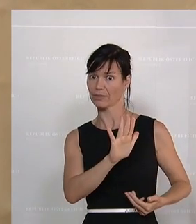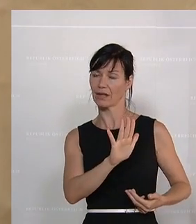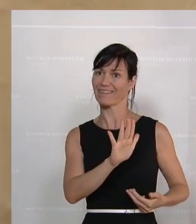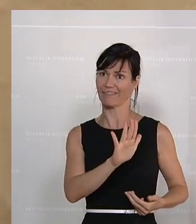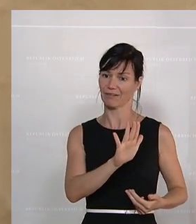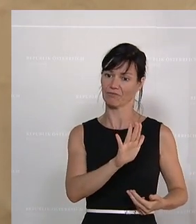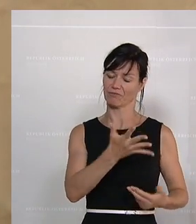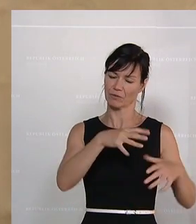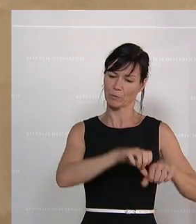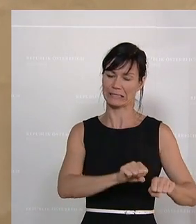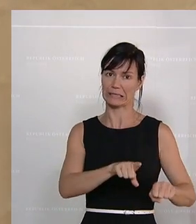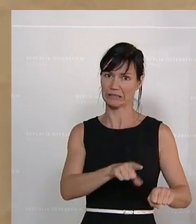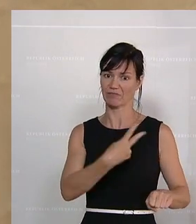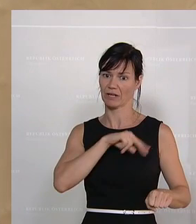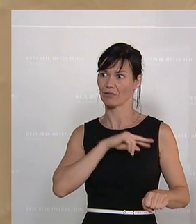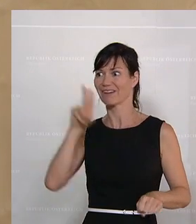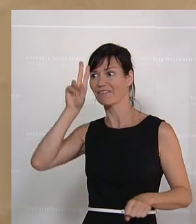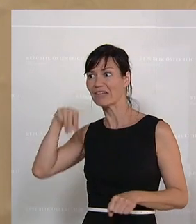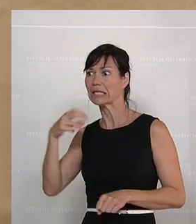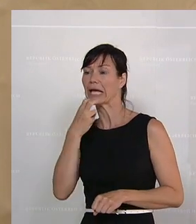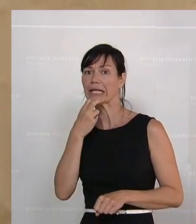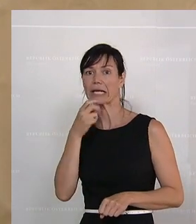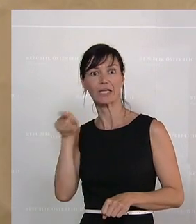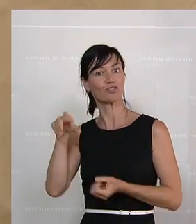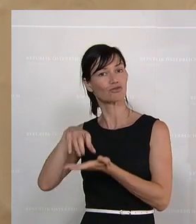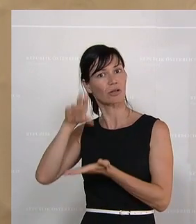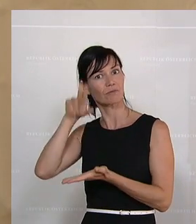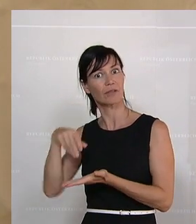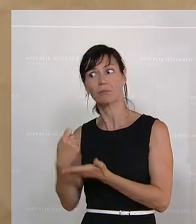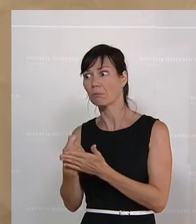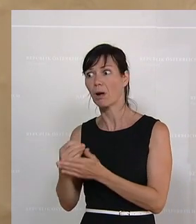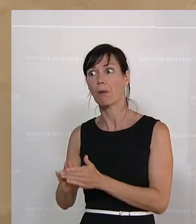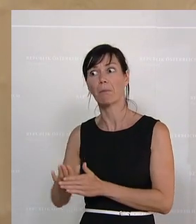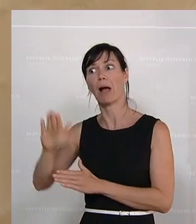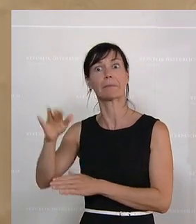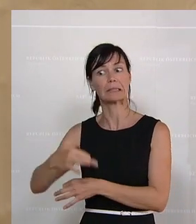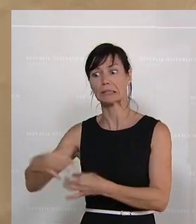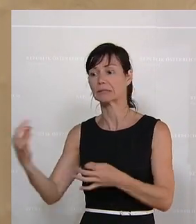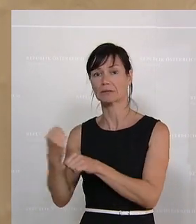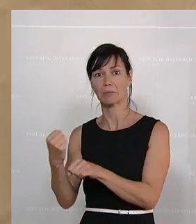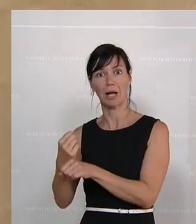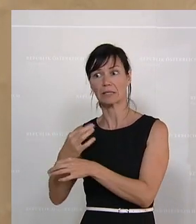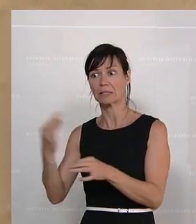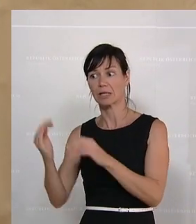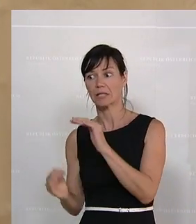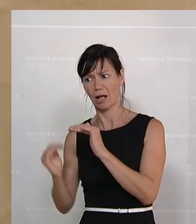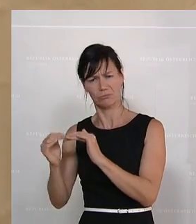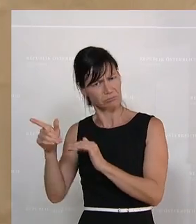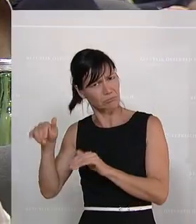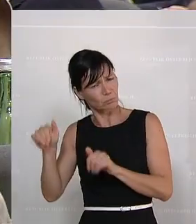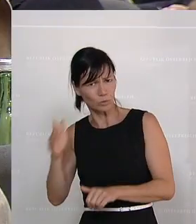wo die sp höhe in der stadt etwas machen könnte sind die preise gestiegen überhaupt nichts gemacht und das müssen sie mir erklären